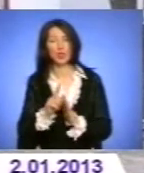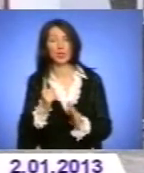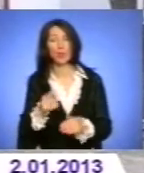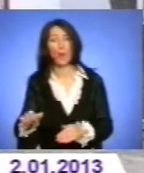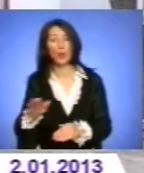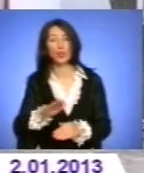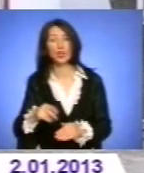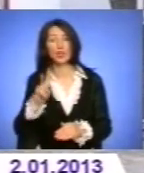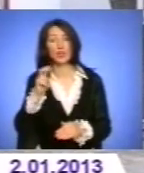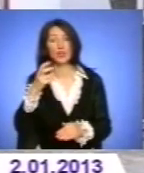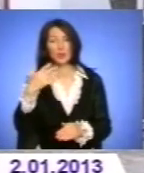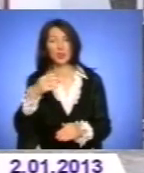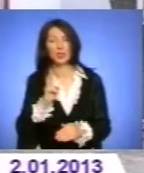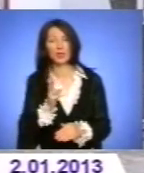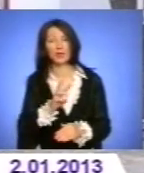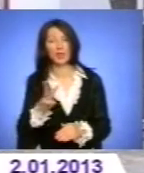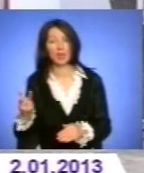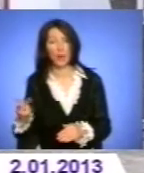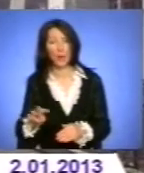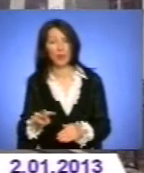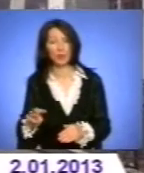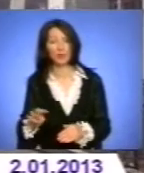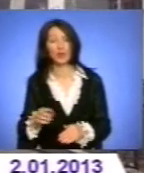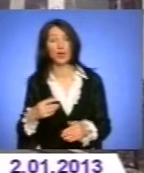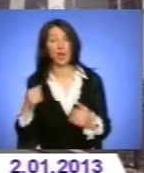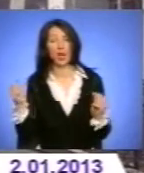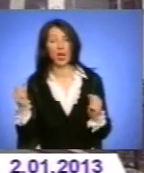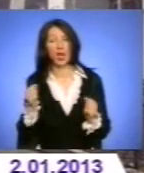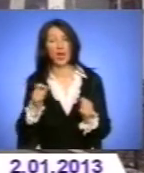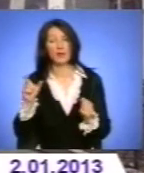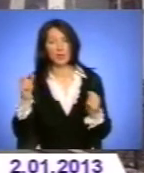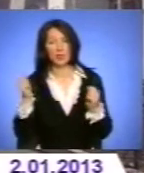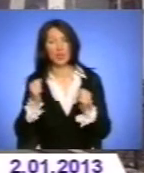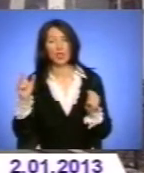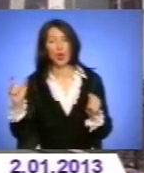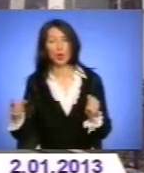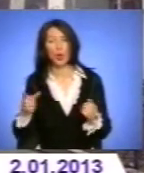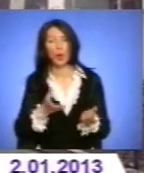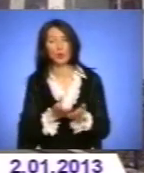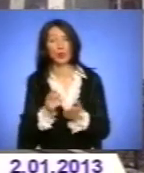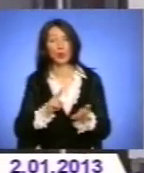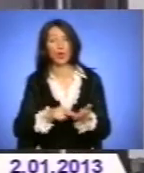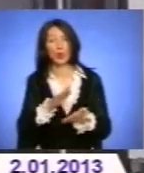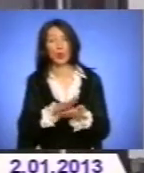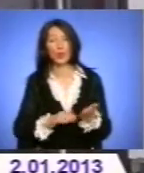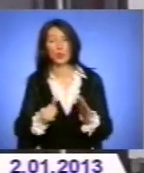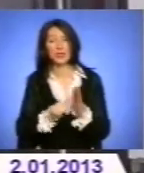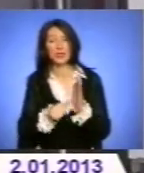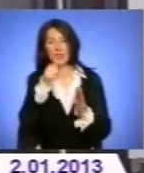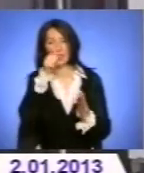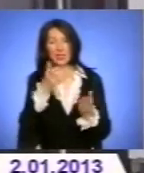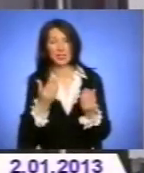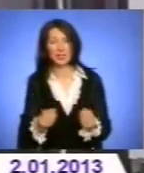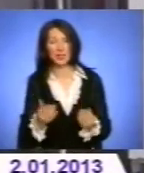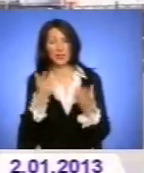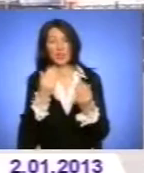площі 250 квадратних метрів. Фізичні особи сплачують податок протягом 60 днів з дня вручення